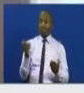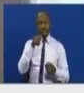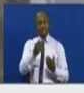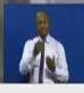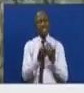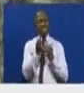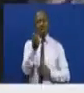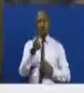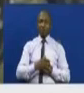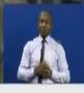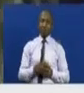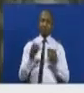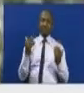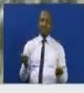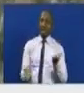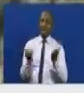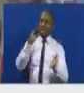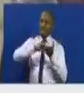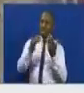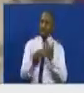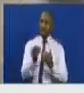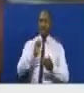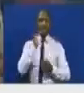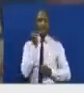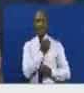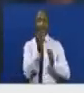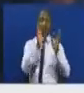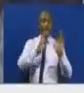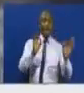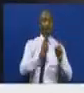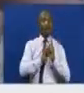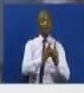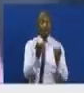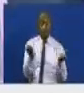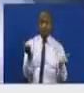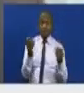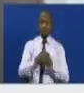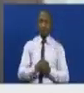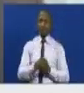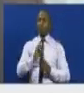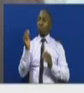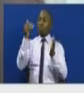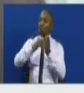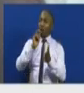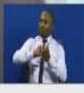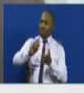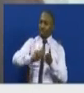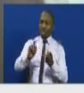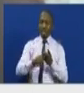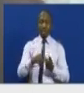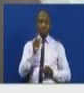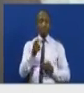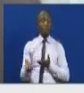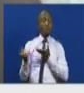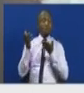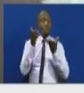kidogo. Lakini ni kwa kiasi gani tahadhari na usafi unazingatiwa? Tukifika ofisini, ule mtoto anayepeleka ofisini